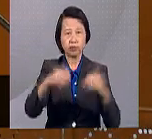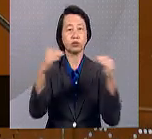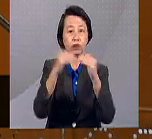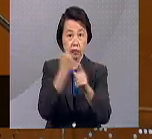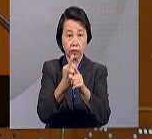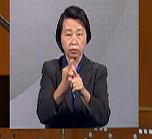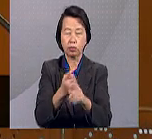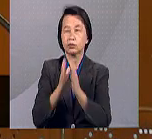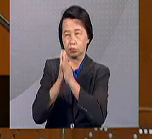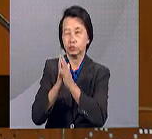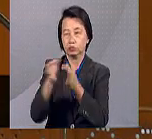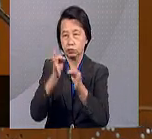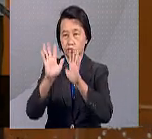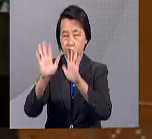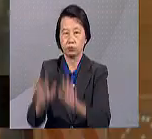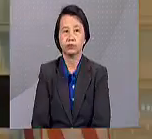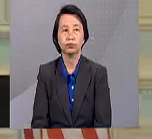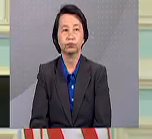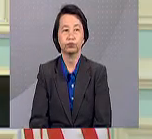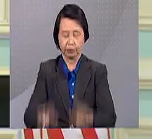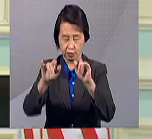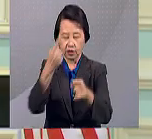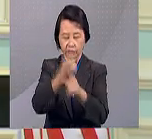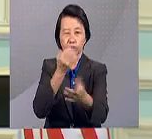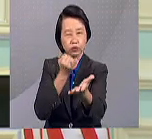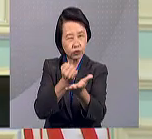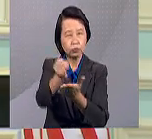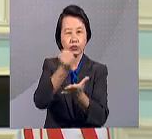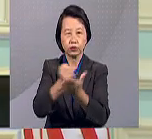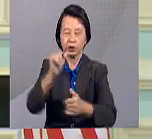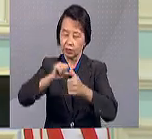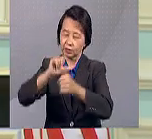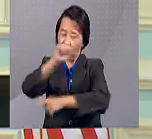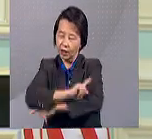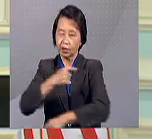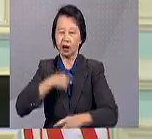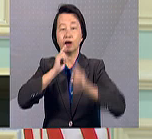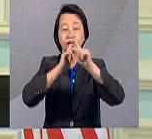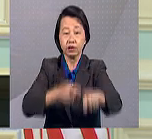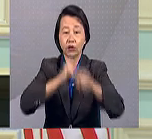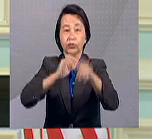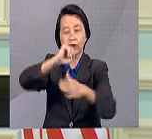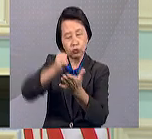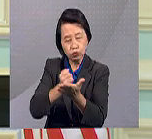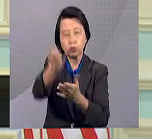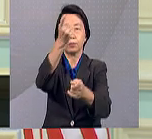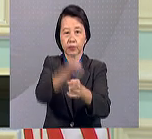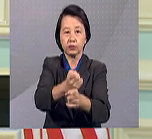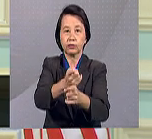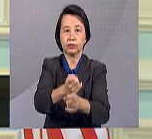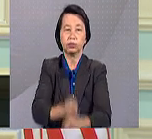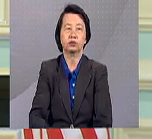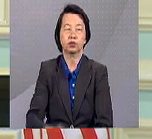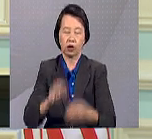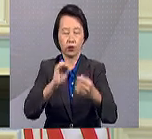dan pencerahan yang sejujurnya. Terima kasih. Sejujur-jujurnya. Saya memang setiap hari pun jujur bila saya menjawab. Okey, saya pergi kepada